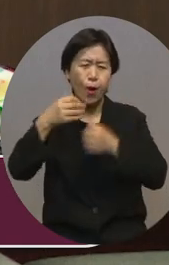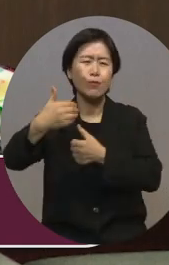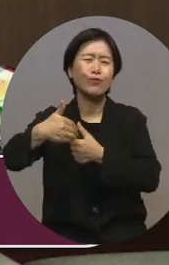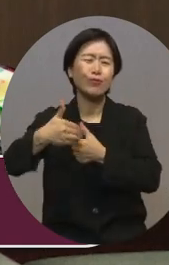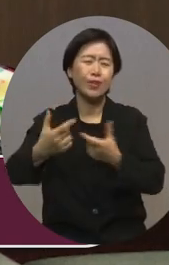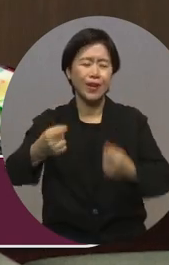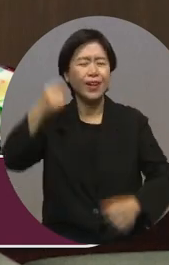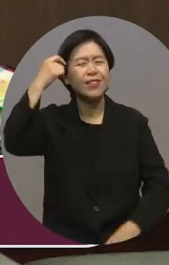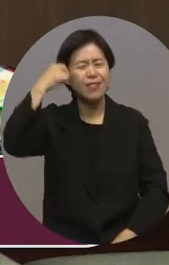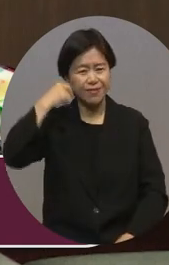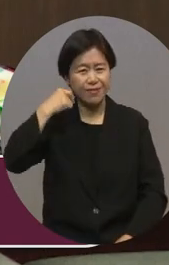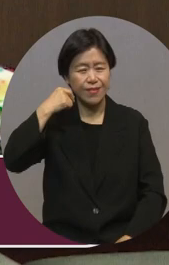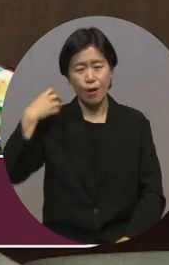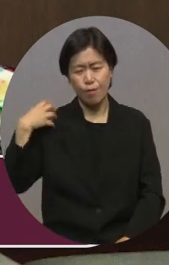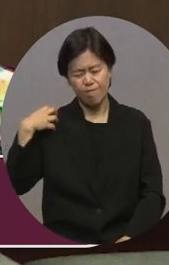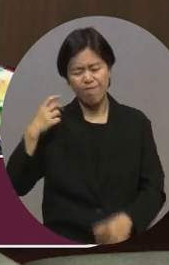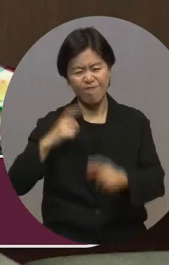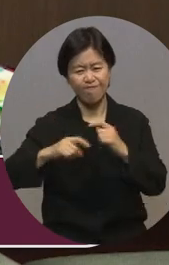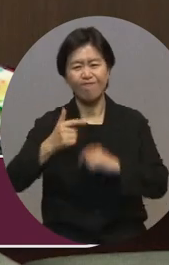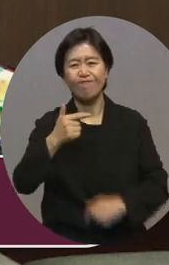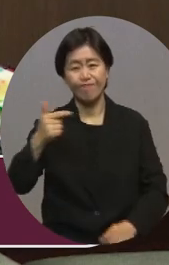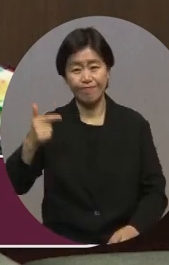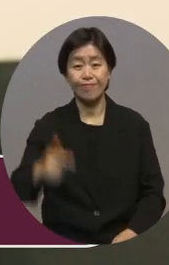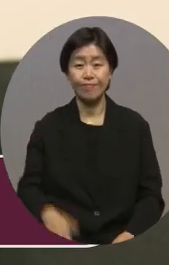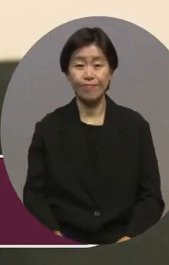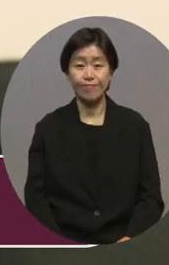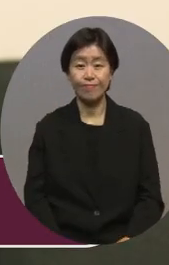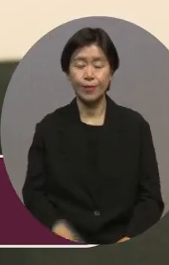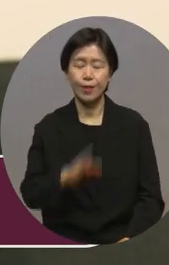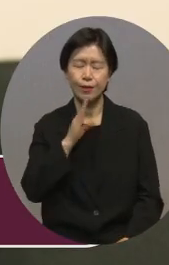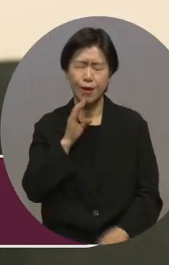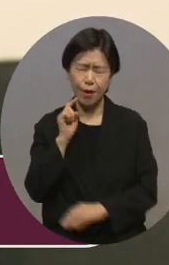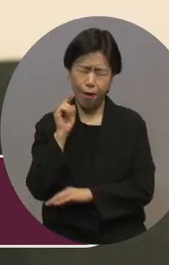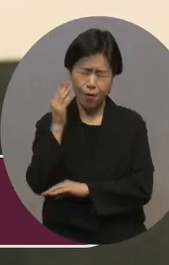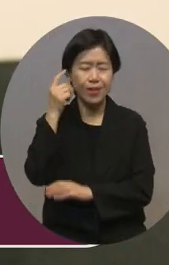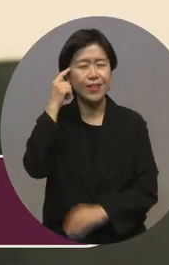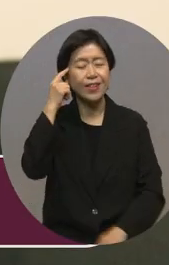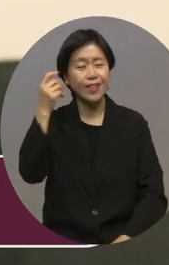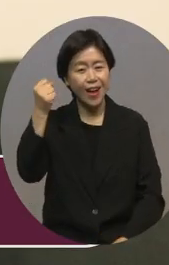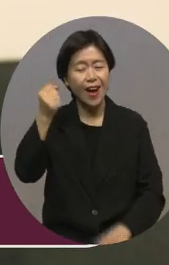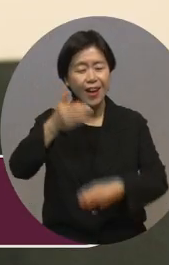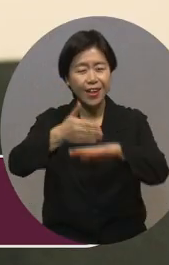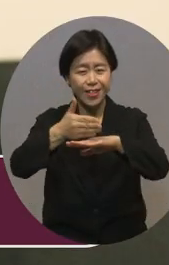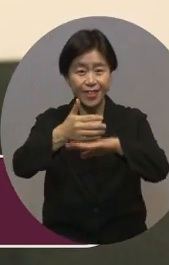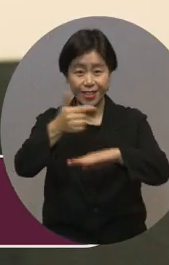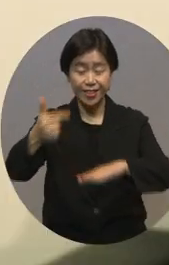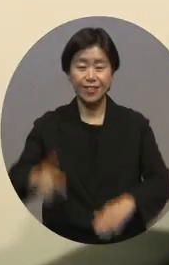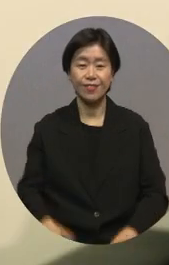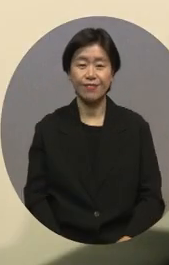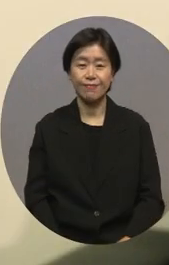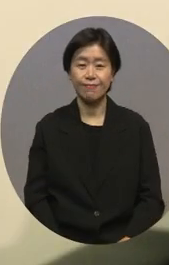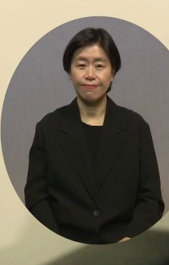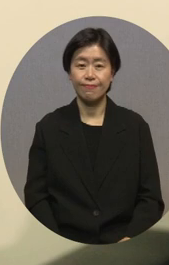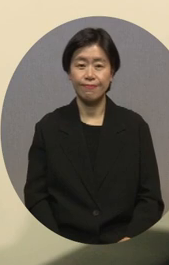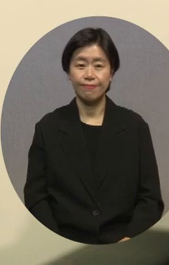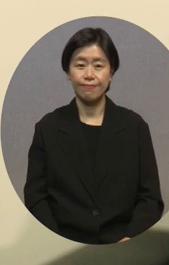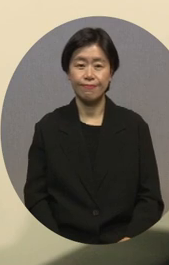해달라고 하는 그 책임감을 지어주는 거라 생각하고 정말 영광스럽고 제가 감사하게 생각합니다.